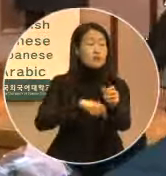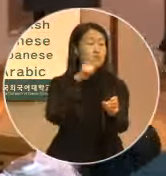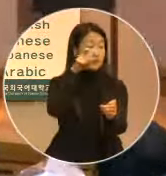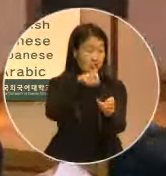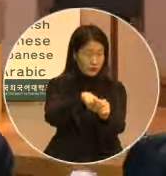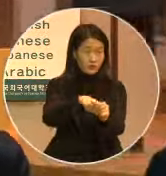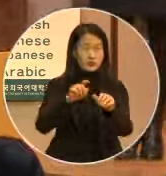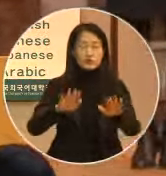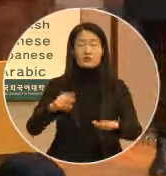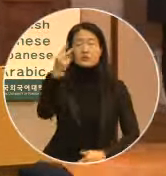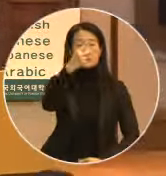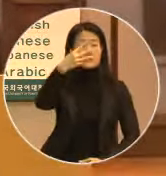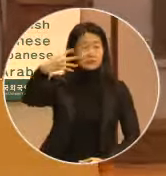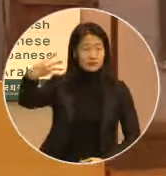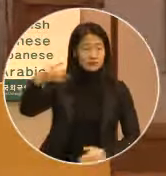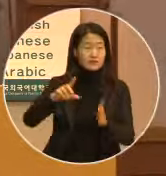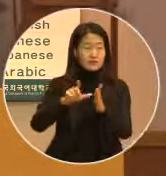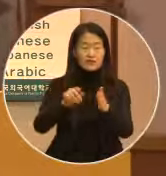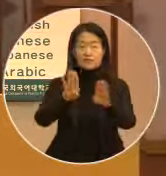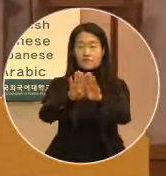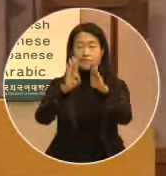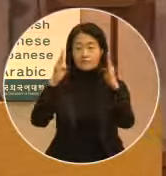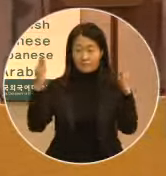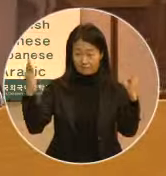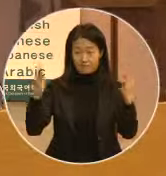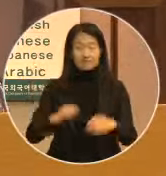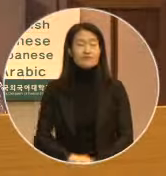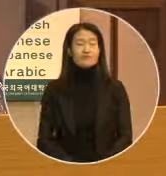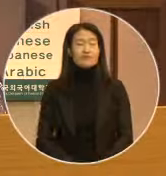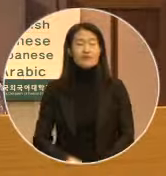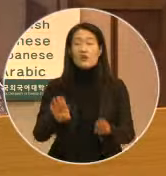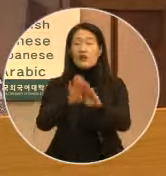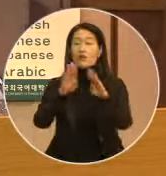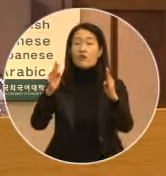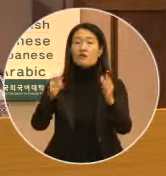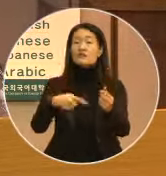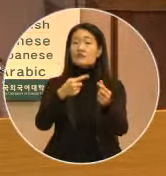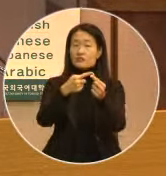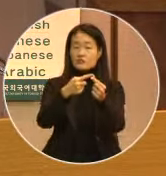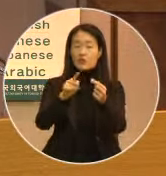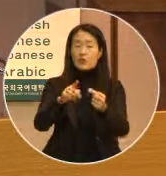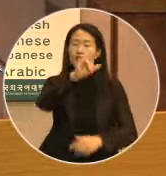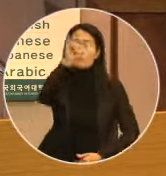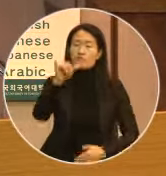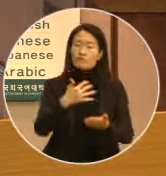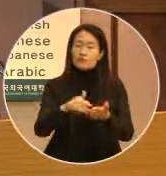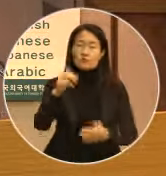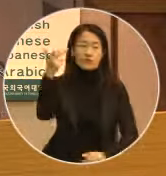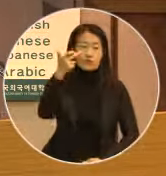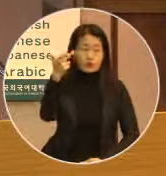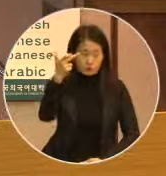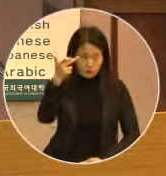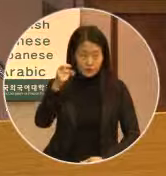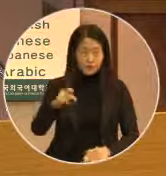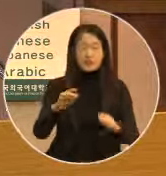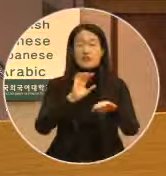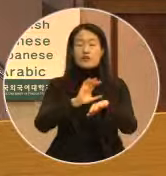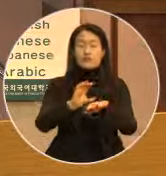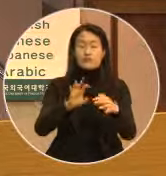목표로 2004년도에 개교하였습니다. 개교 첫 해에 전국 17개 원격